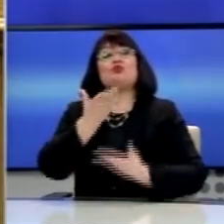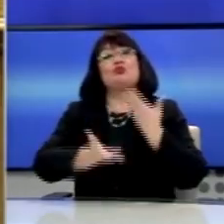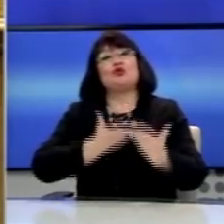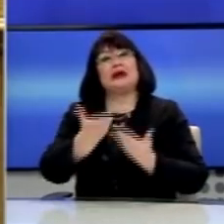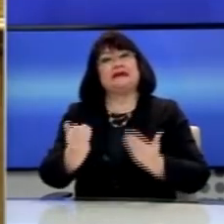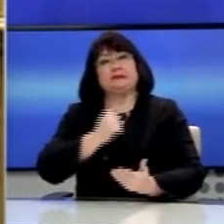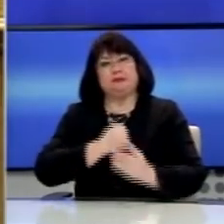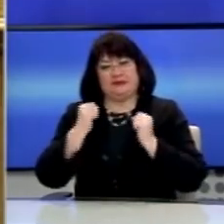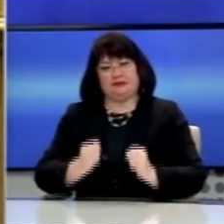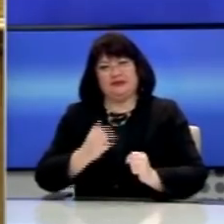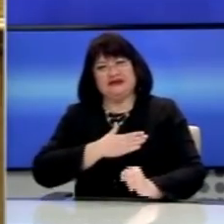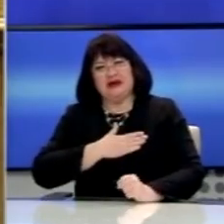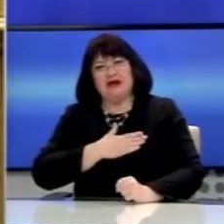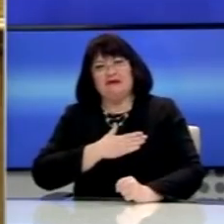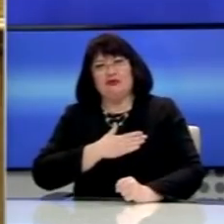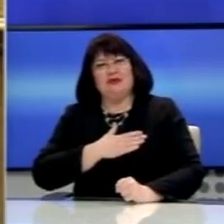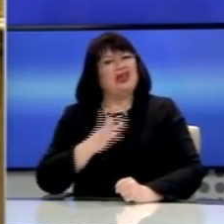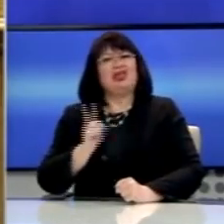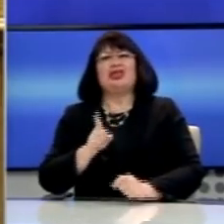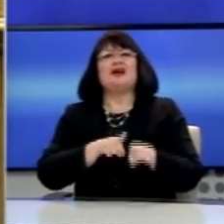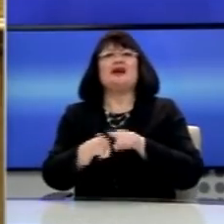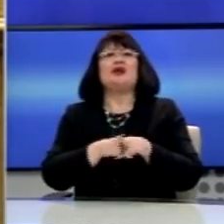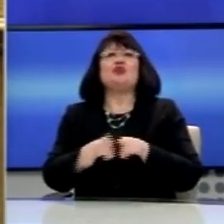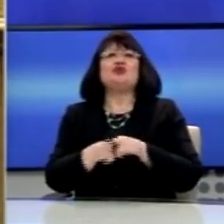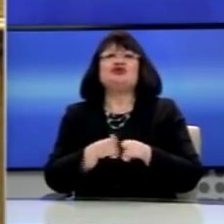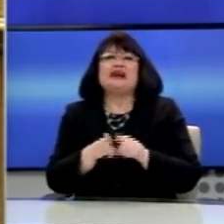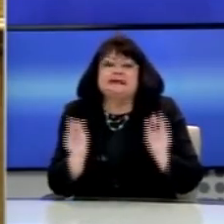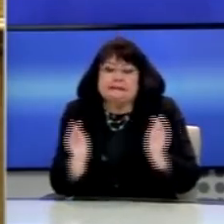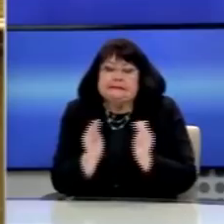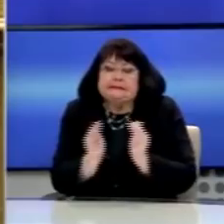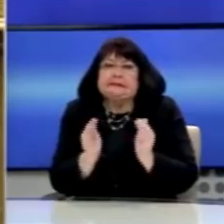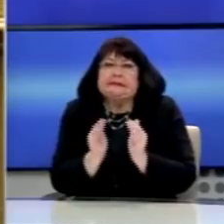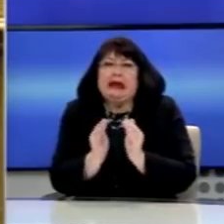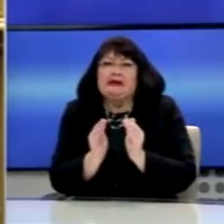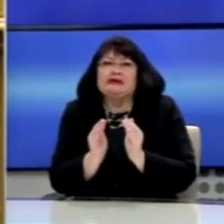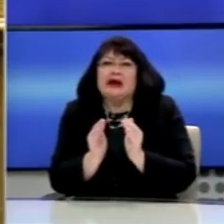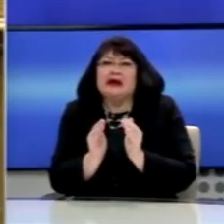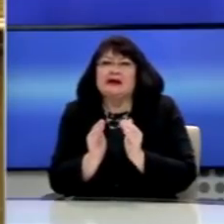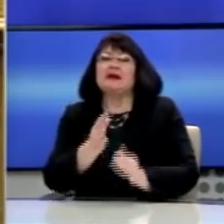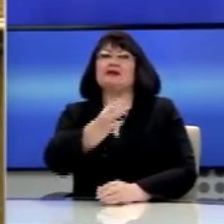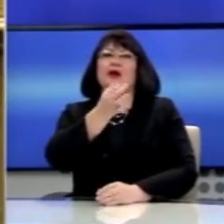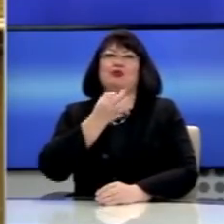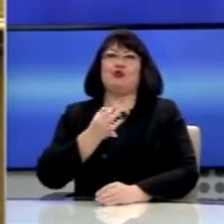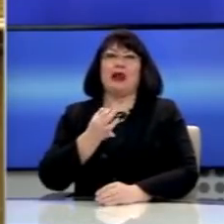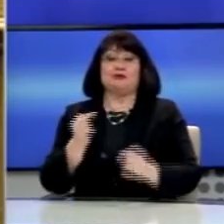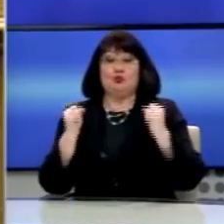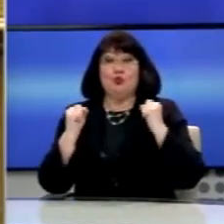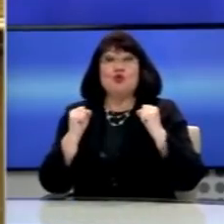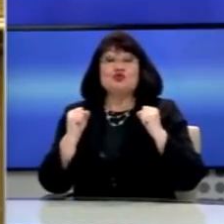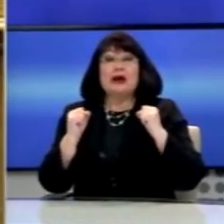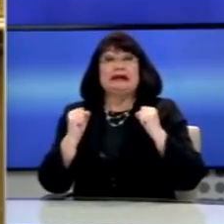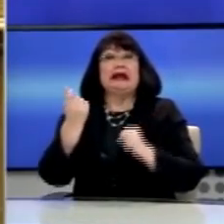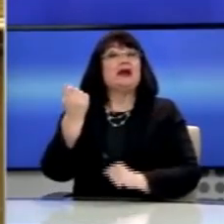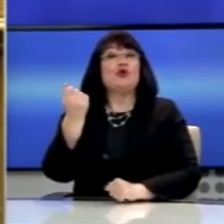του ΚΚΕ δεν στριμώχνονται σε αυτά τα στενά όρια, σε αυτές τις λεγόμενες αντοχές